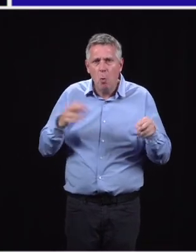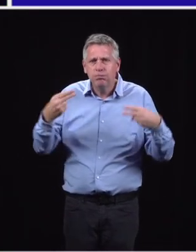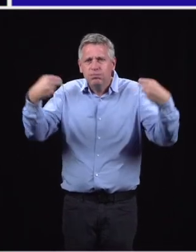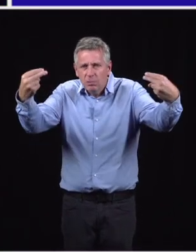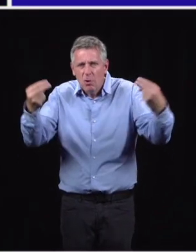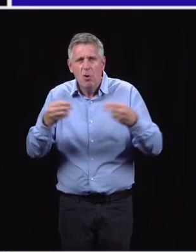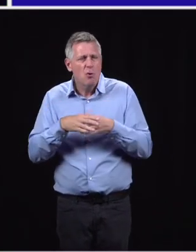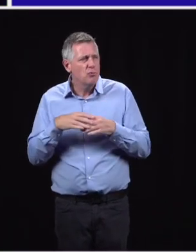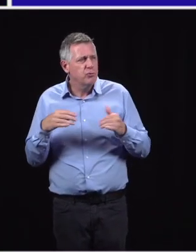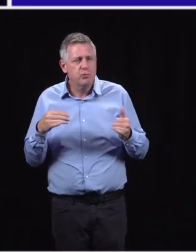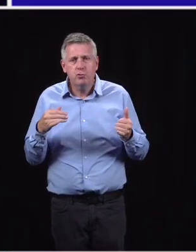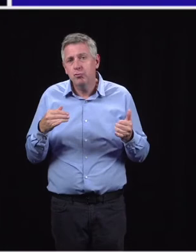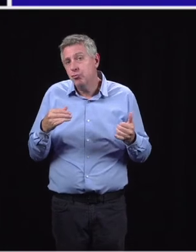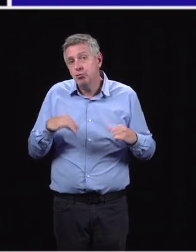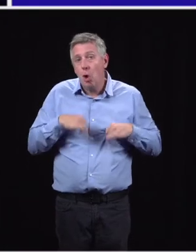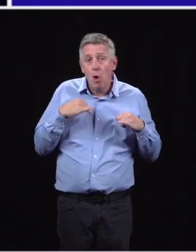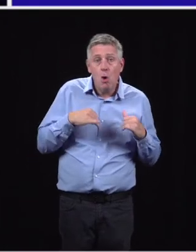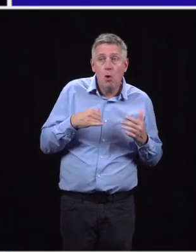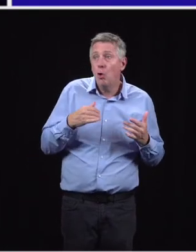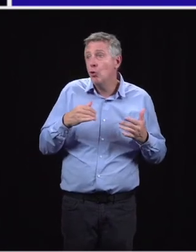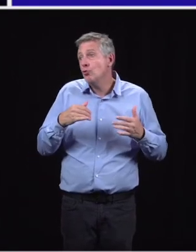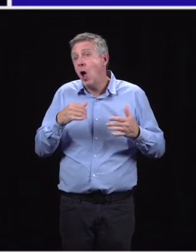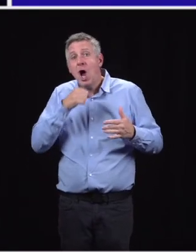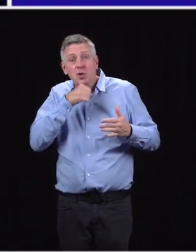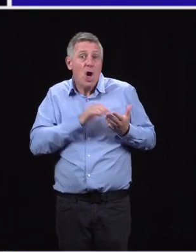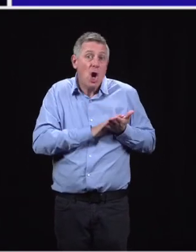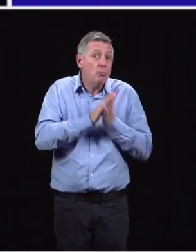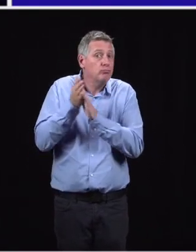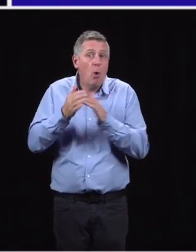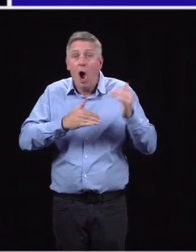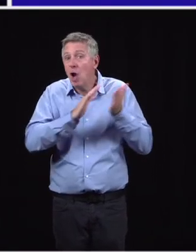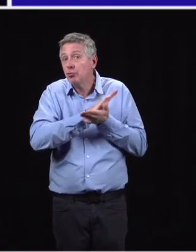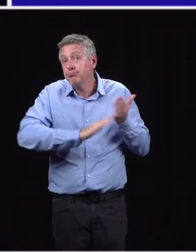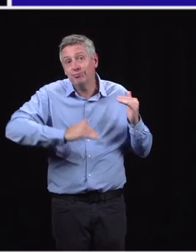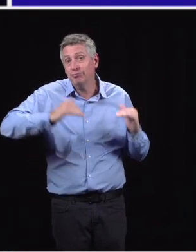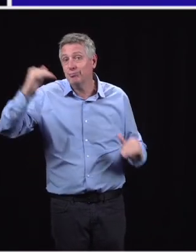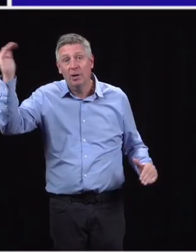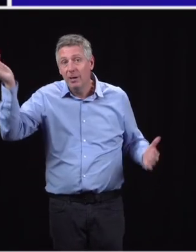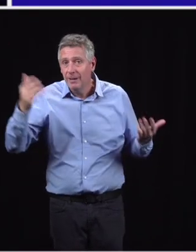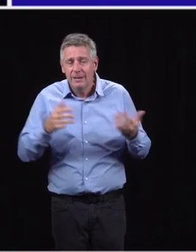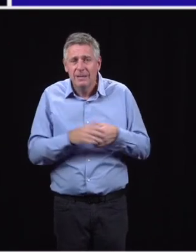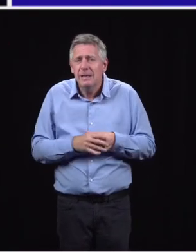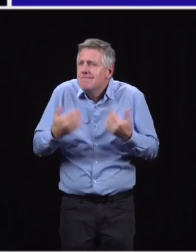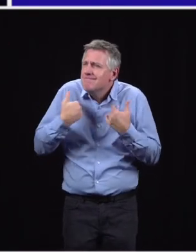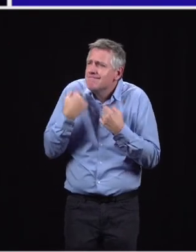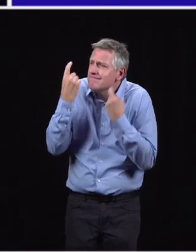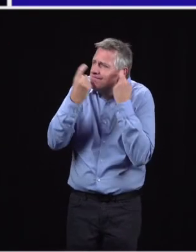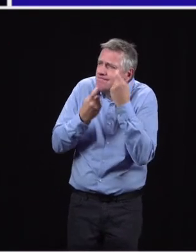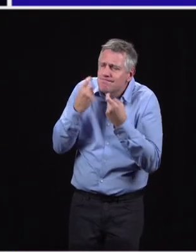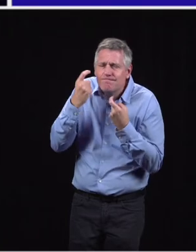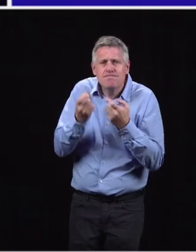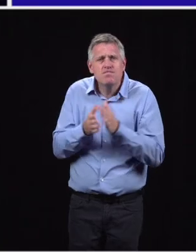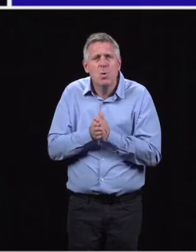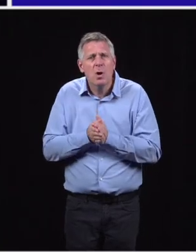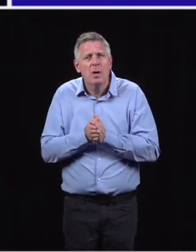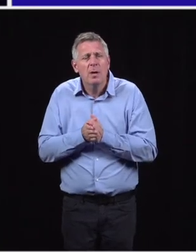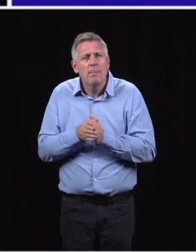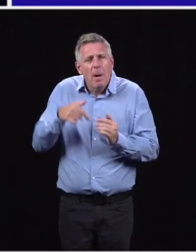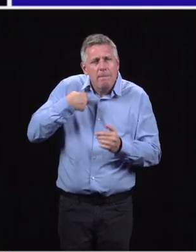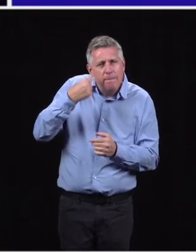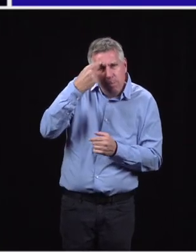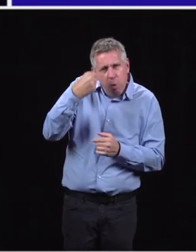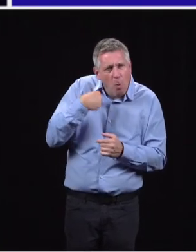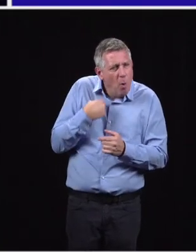jeunes qui sont moins jeunes et qui se disent est-ce que je peux me réorienter est-ce que c'est vraiment pour moi